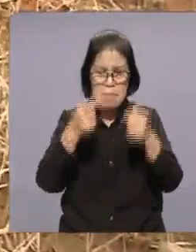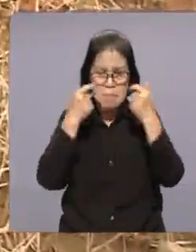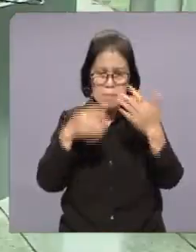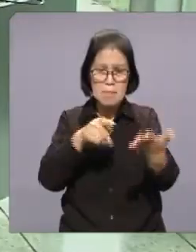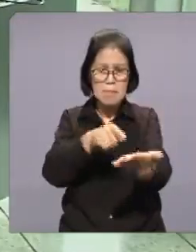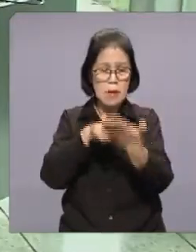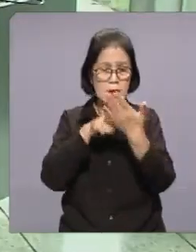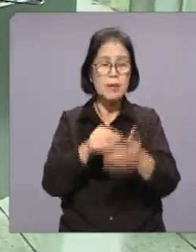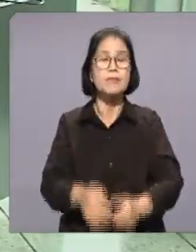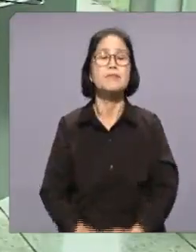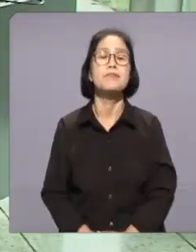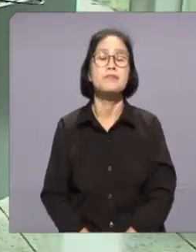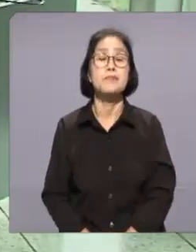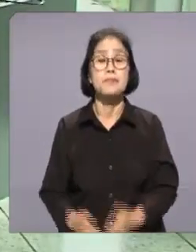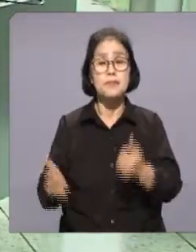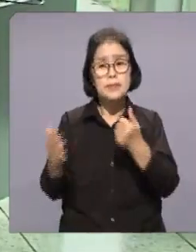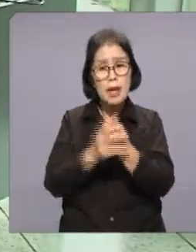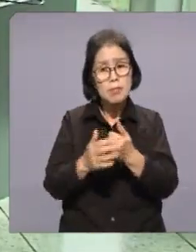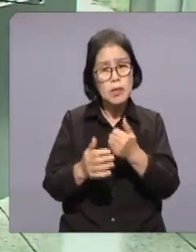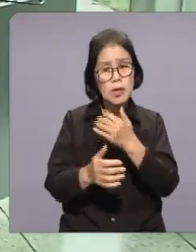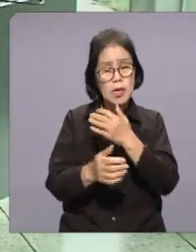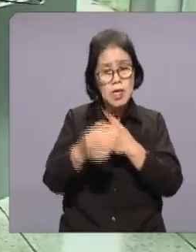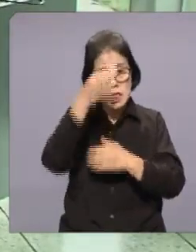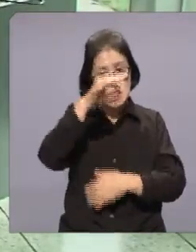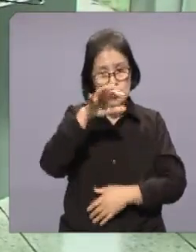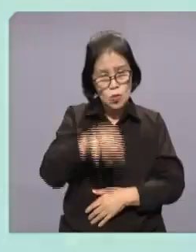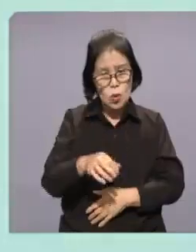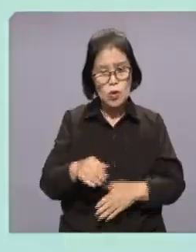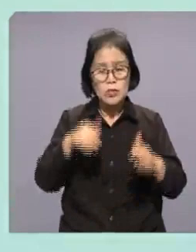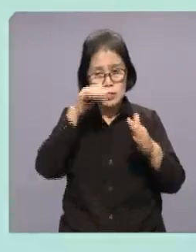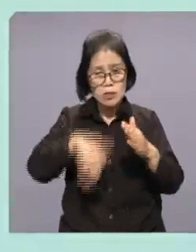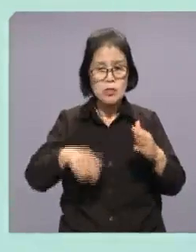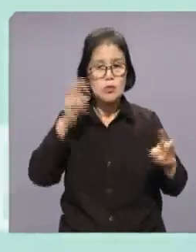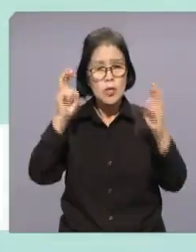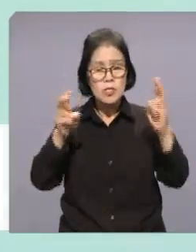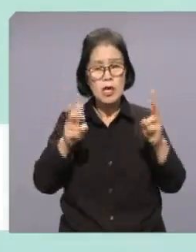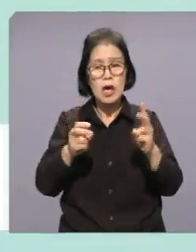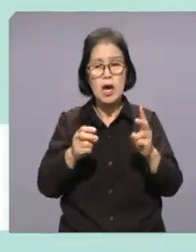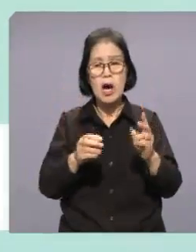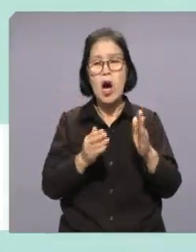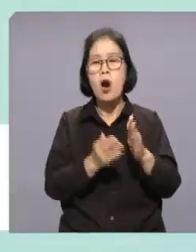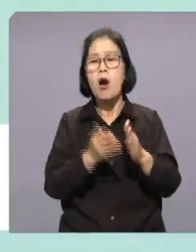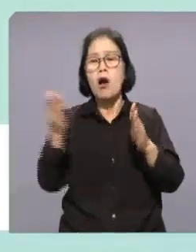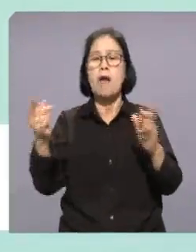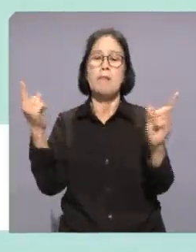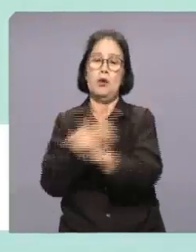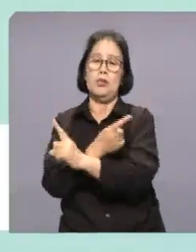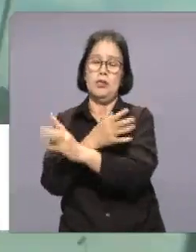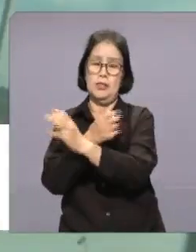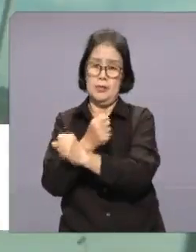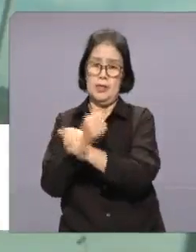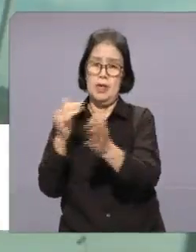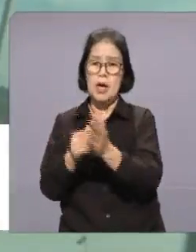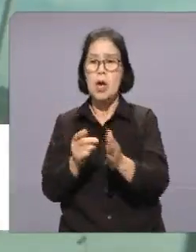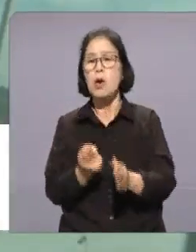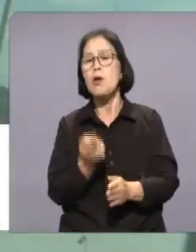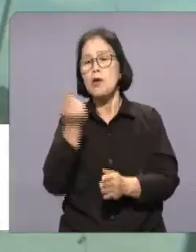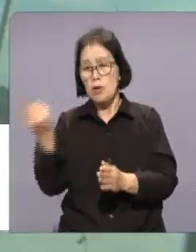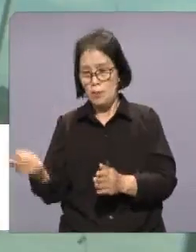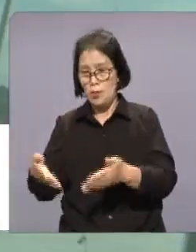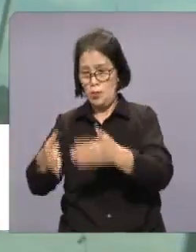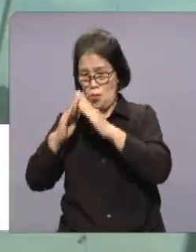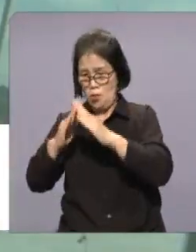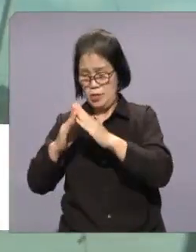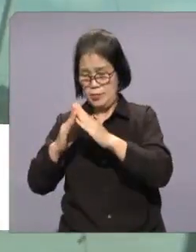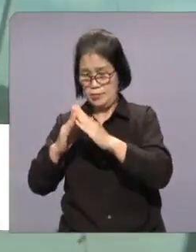남습니다. 때문에 발주처인 기술원과 시공사가 공사를 변경하는 계약을 체결해 바로 옆으로